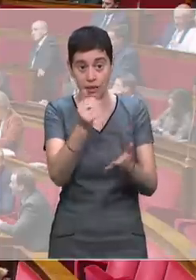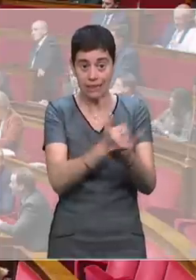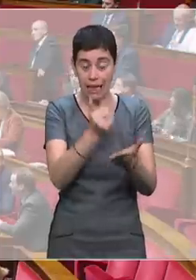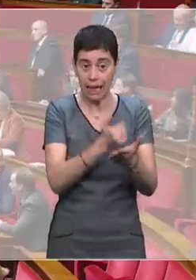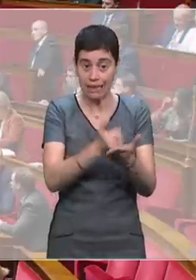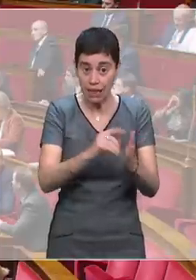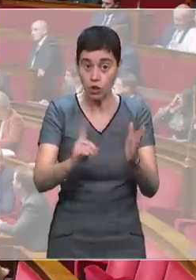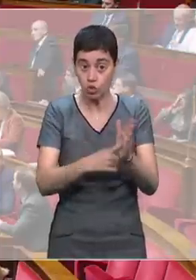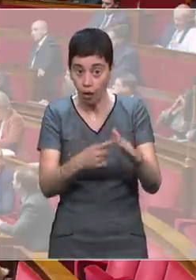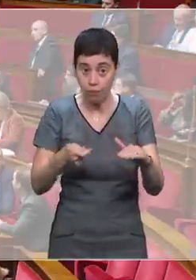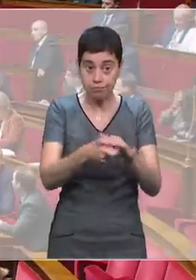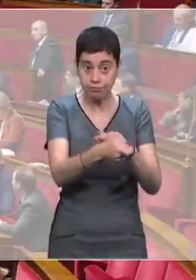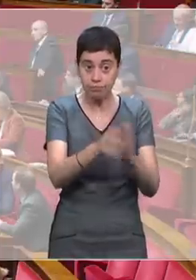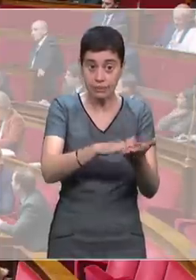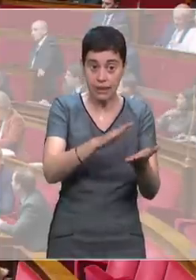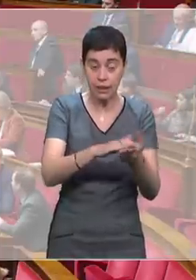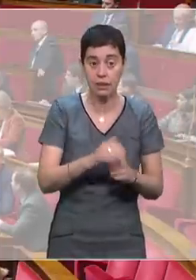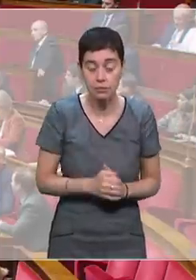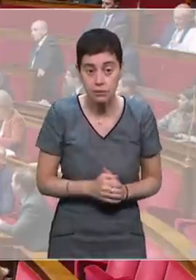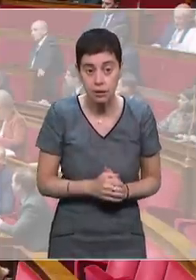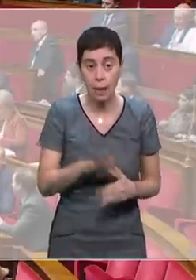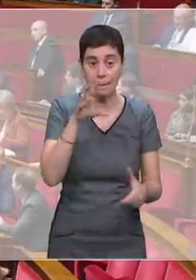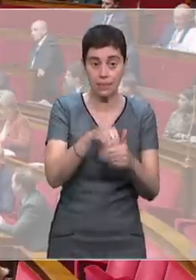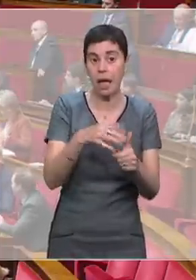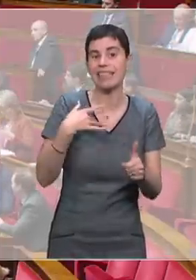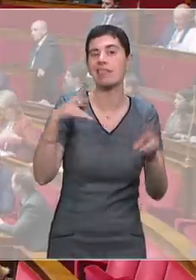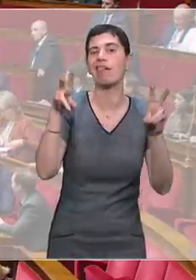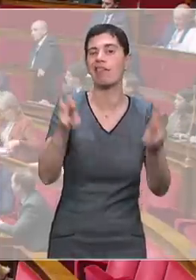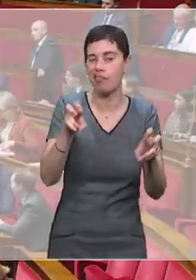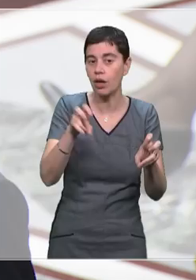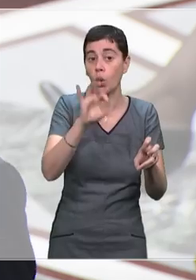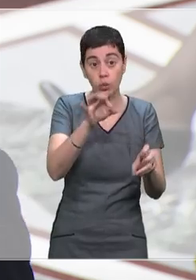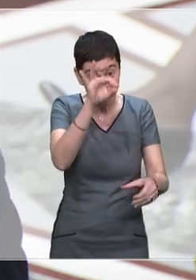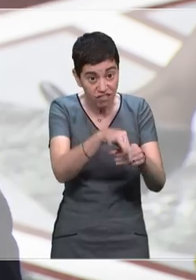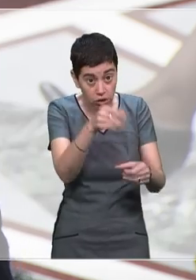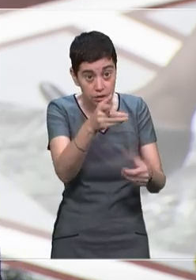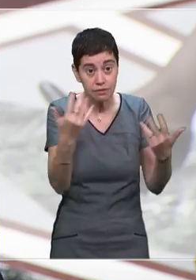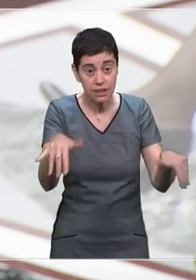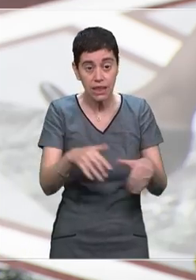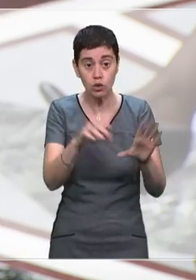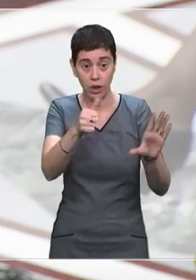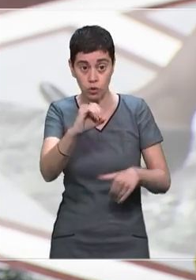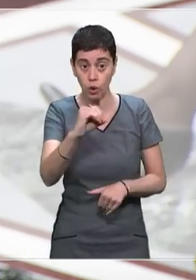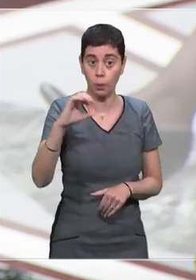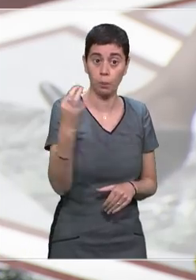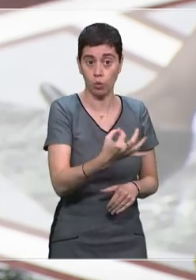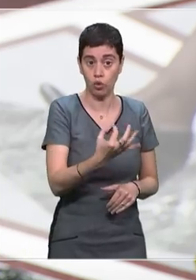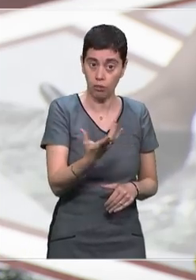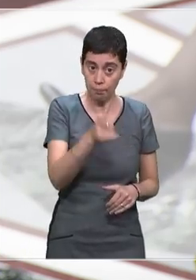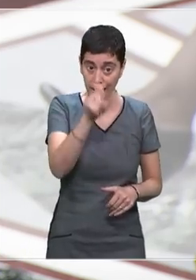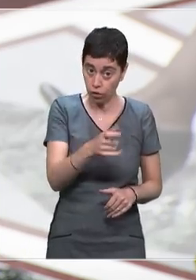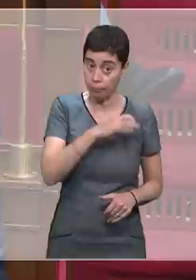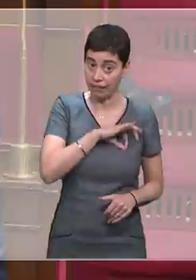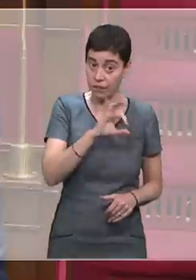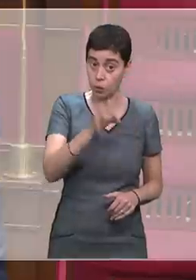ont bénéficié. L'intéressement à la participation, là encore voté par cette majorité, c'est 60% de bénéficiaires